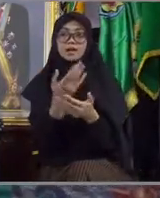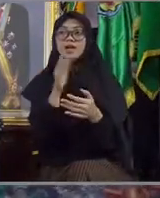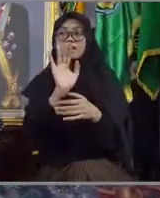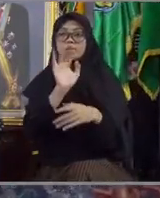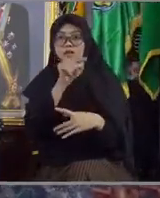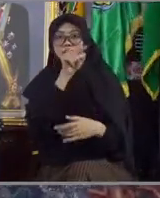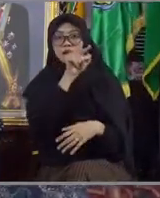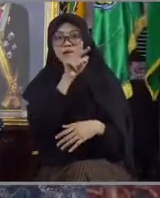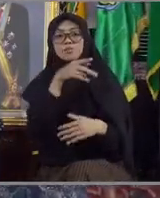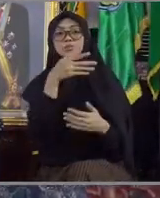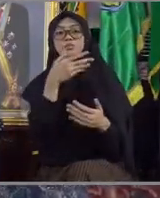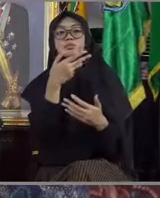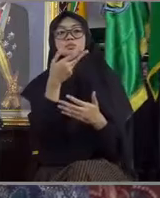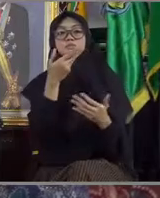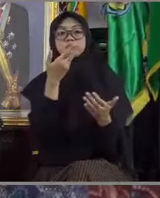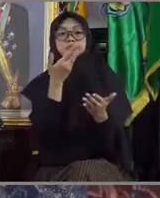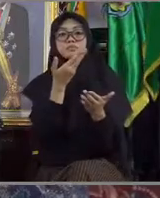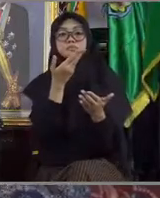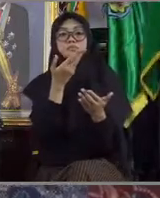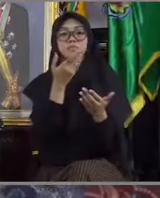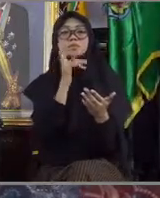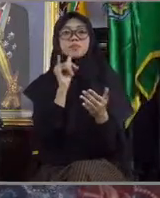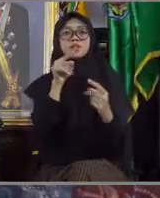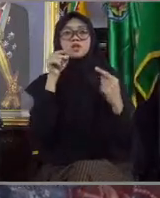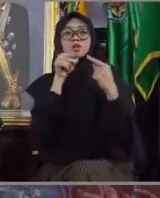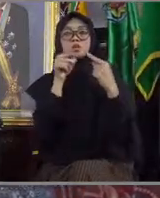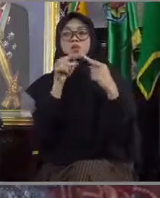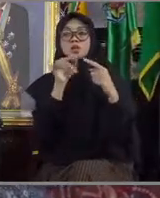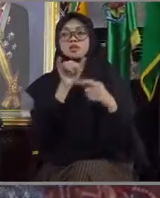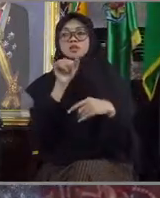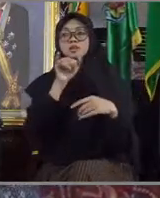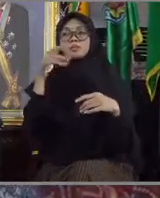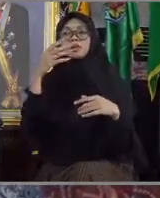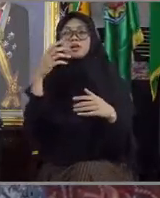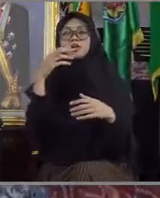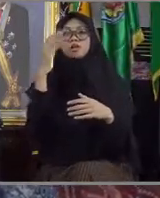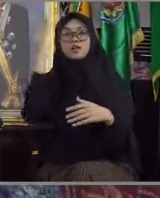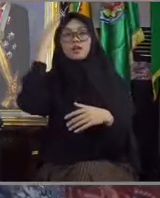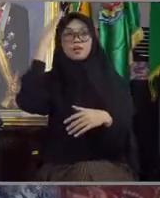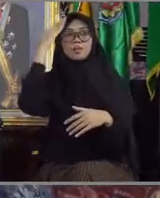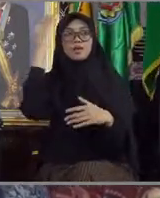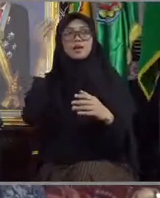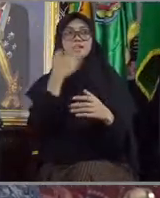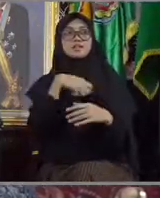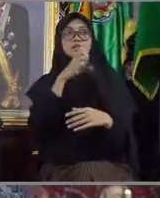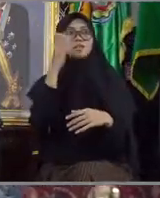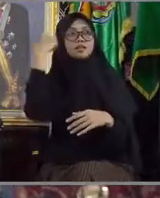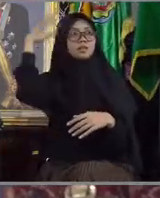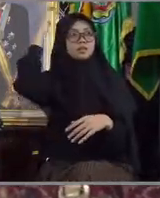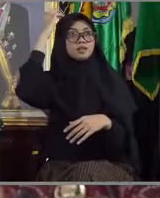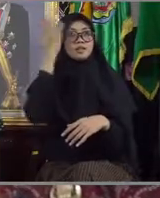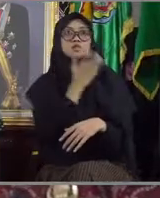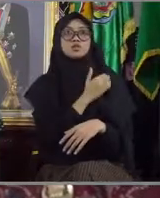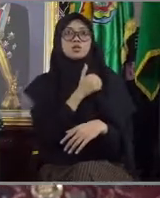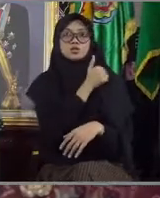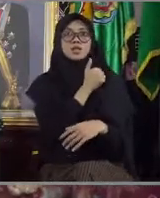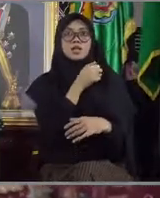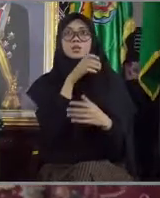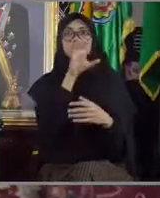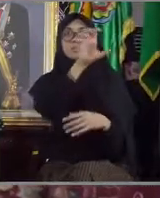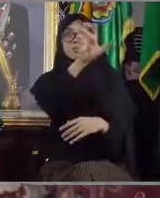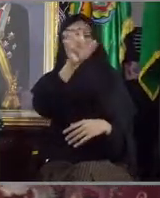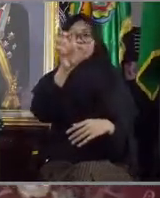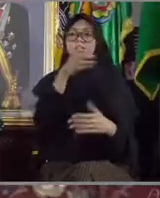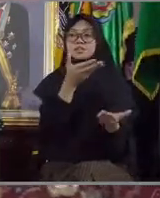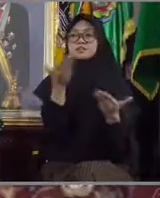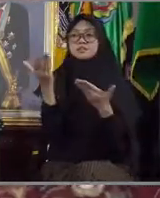Dinas Sosial Provinsi. Keren merah. Terima kasih Bapak. Ngono, jadi langsung cetok niki Mas Harso mereka. Oke ya Bro ya? Nggih,